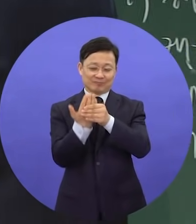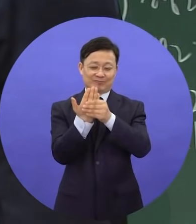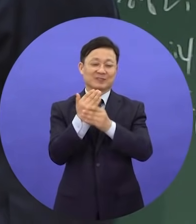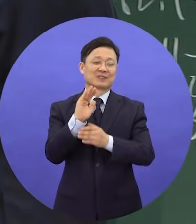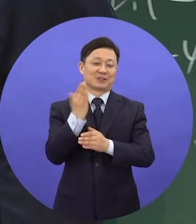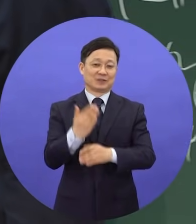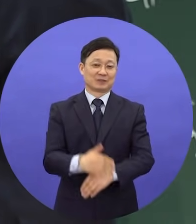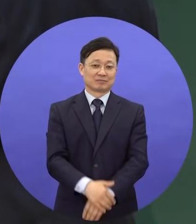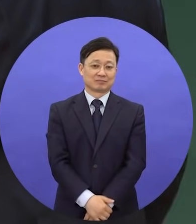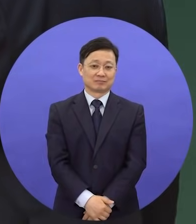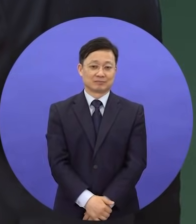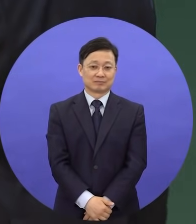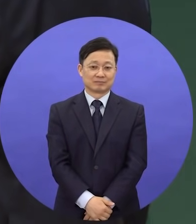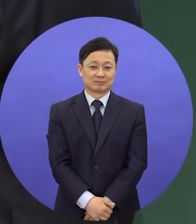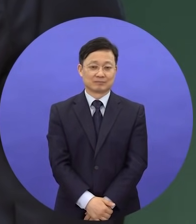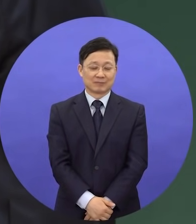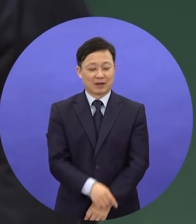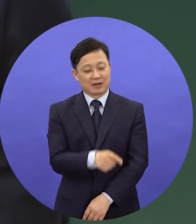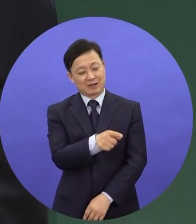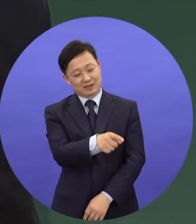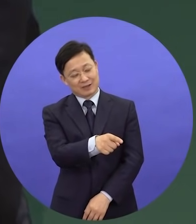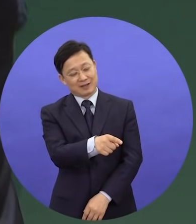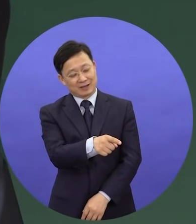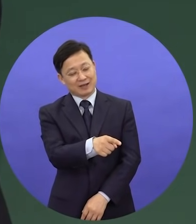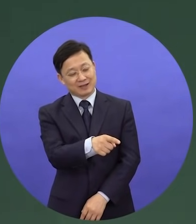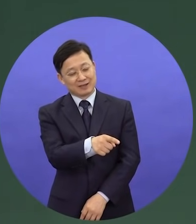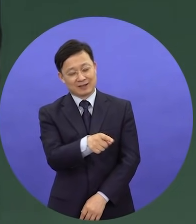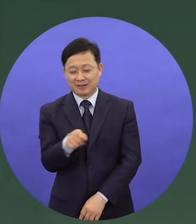live. 이래 다 죽어가구나. Oh, that's how people are dying.